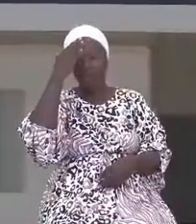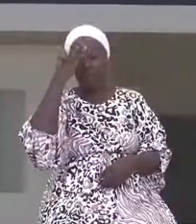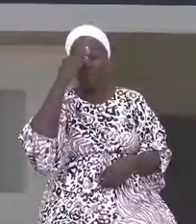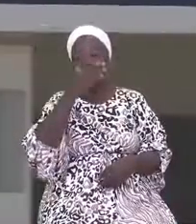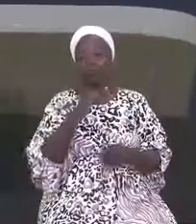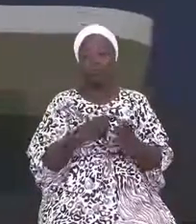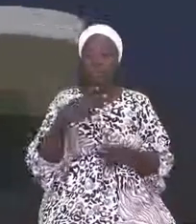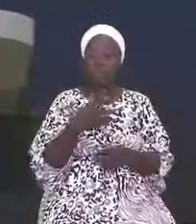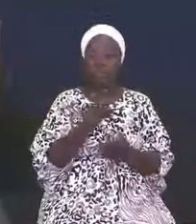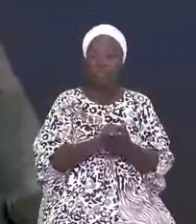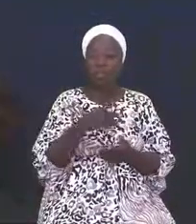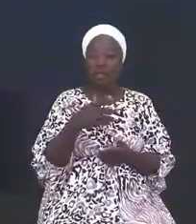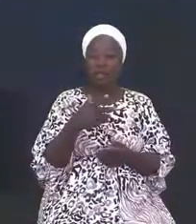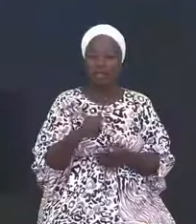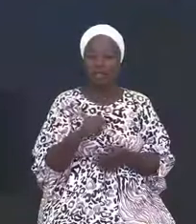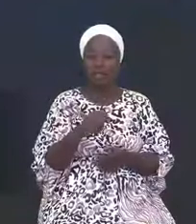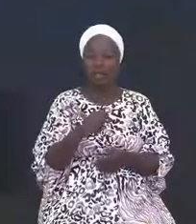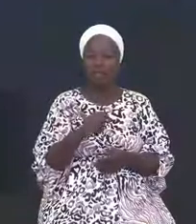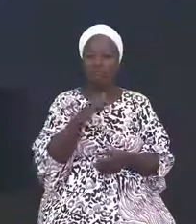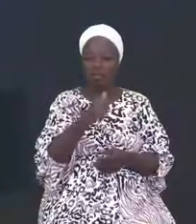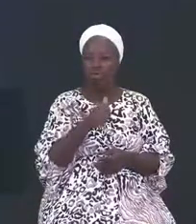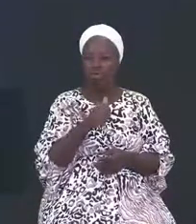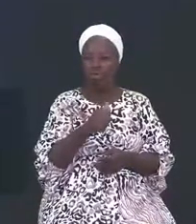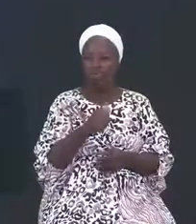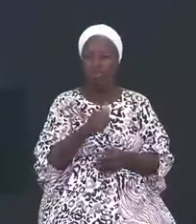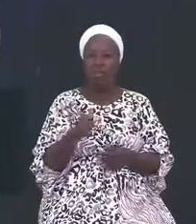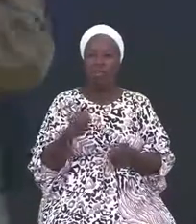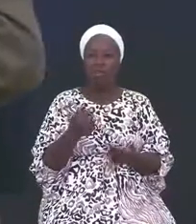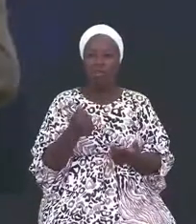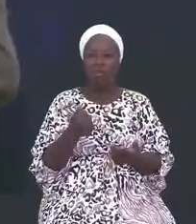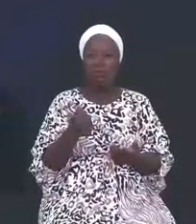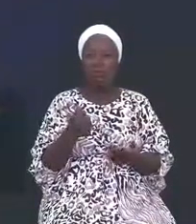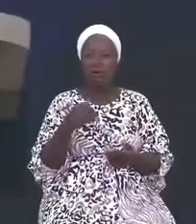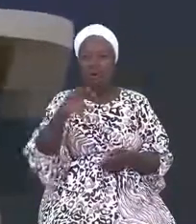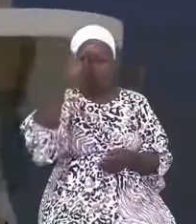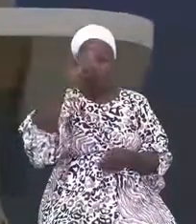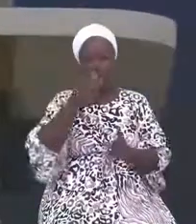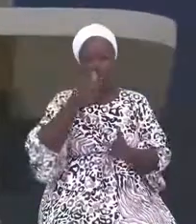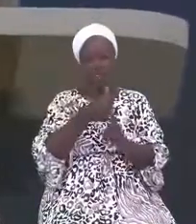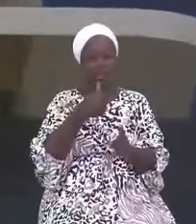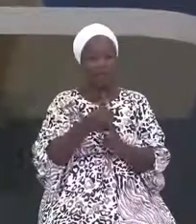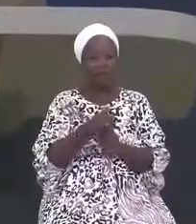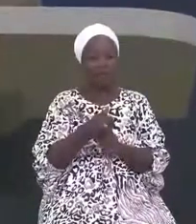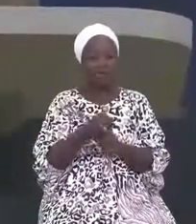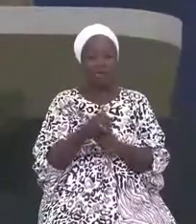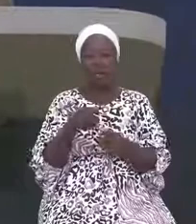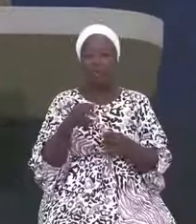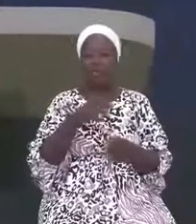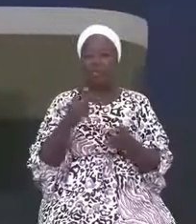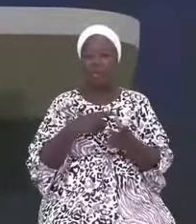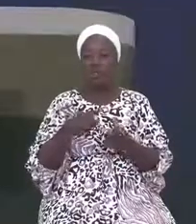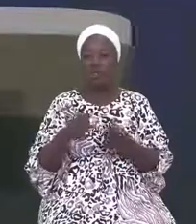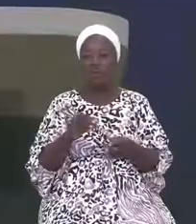L'inconsistance de l'homme dans son auto-recommandation. Voyons le premier élément dans le premier